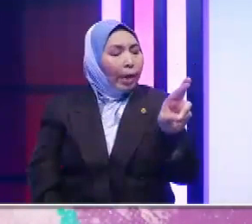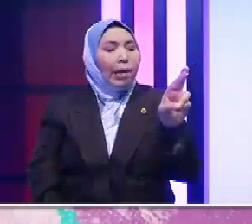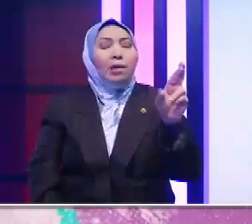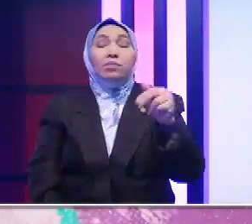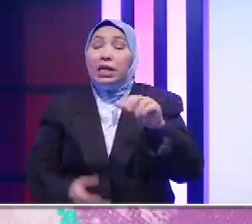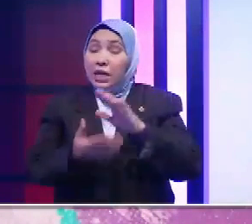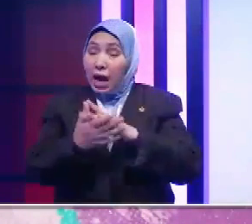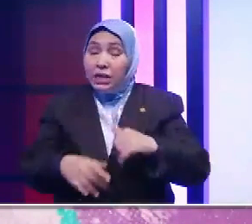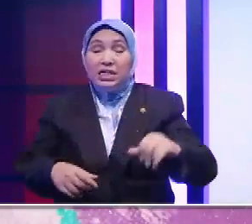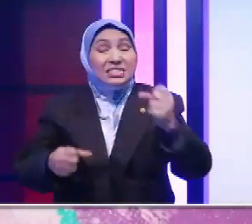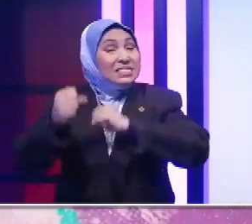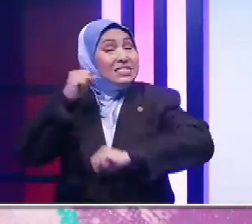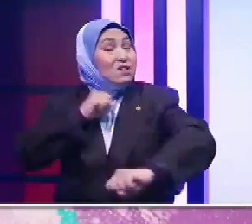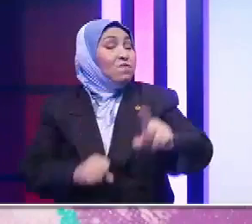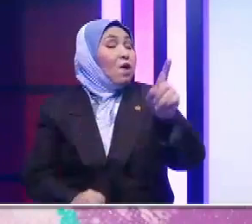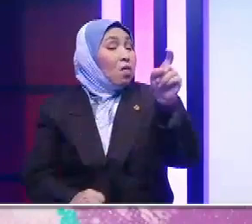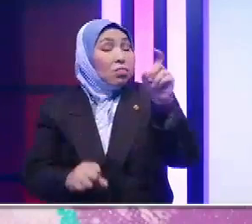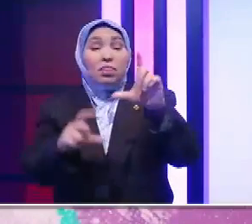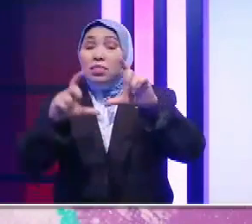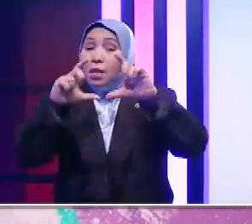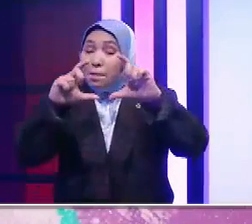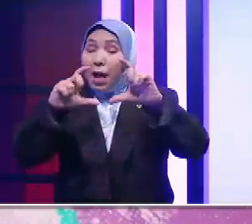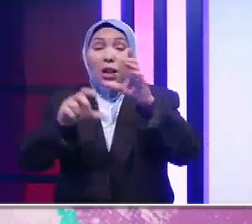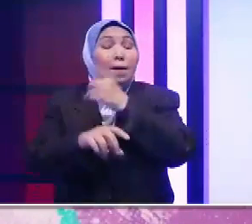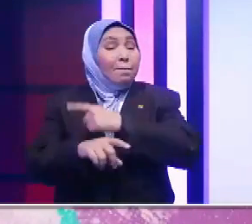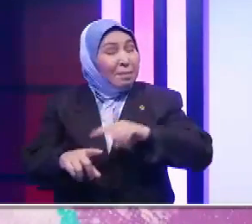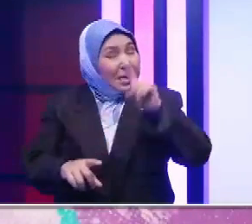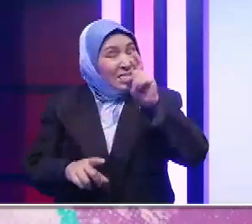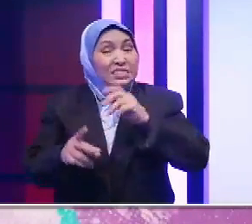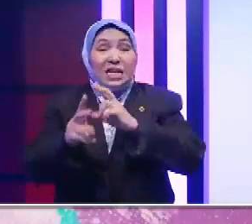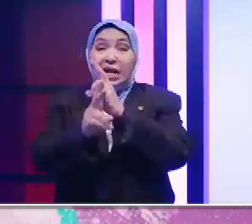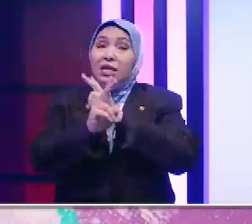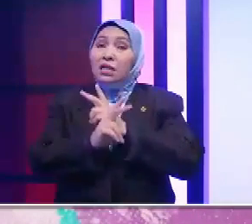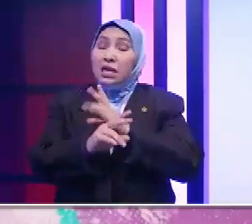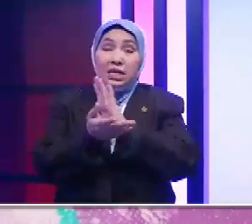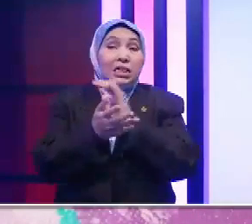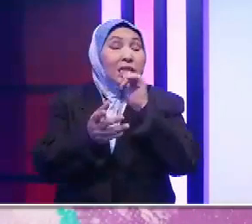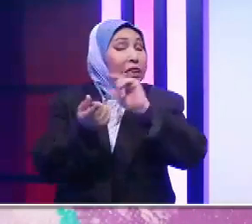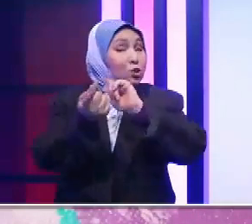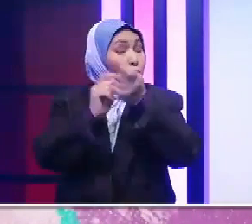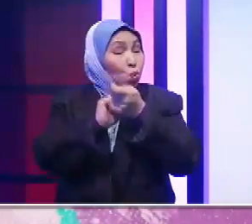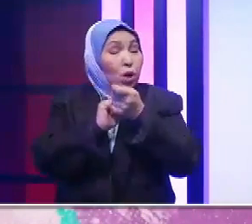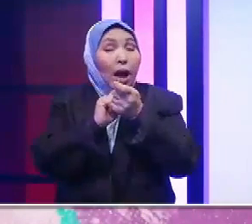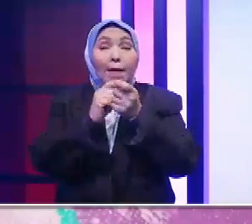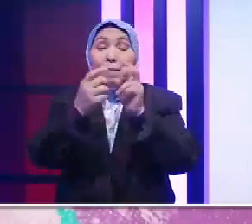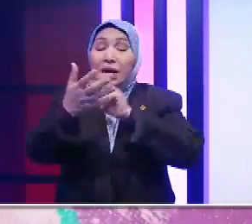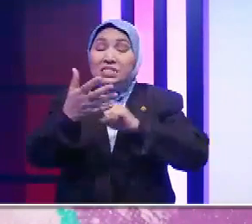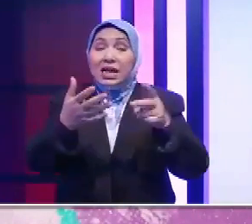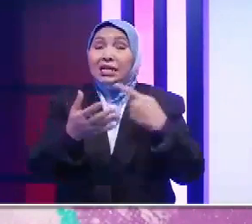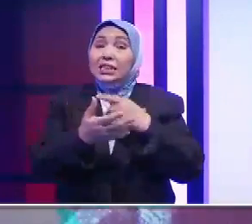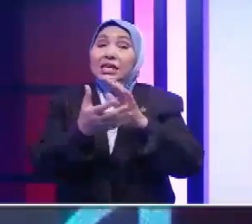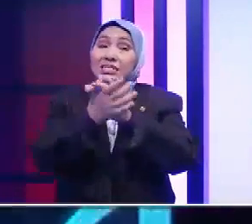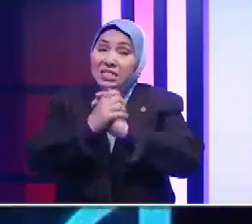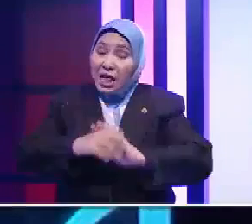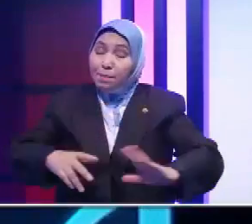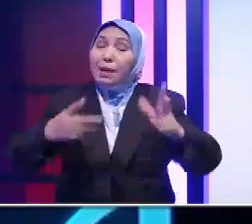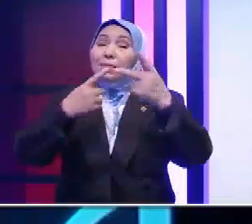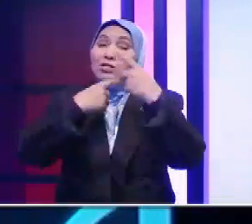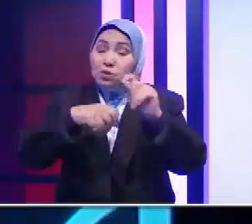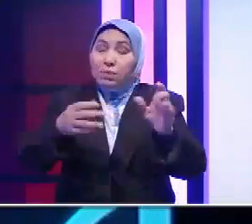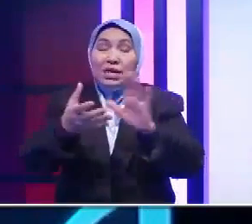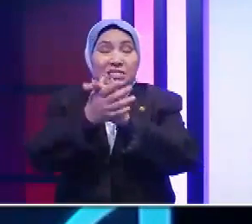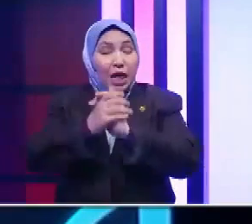dia tebal, isti'la, kan, kena hati-hati. Moga-moga tak tertukar bacaan kita, insyaAllah. Selamat mencuba dan